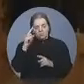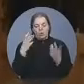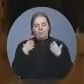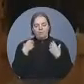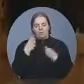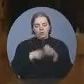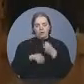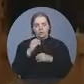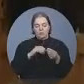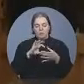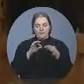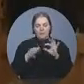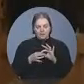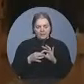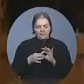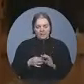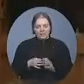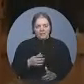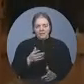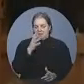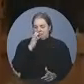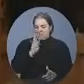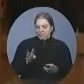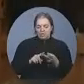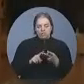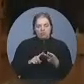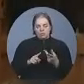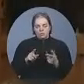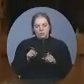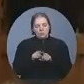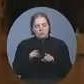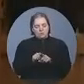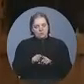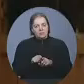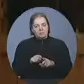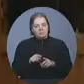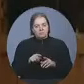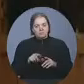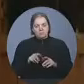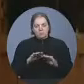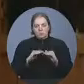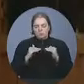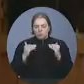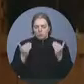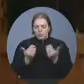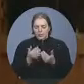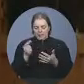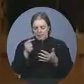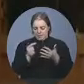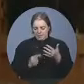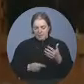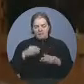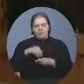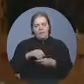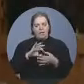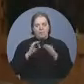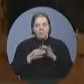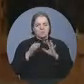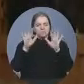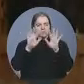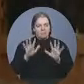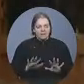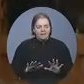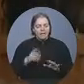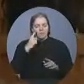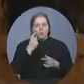Jeux. L'indifférence et la mauvaise foi des autorités touchent tous les aspects des Jeux, du spectacle